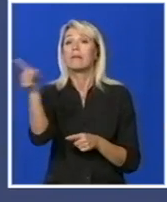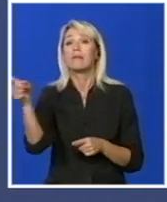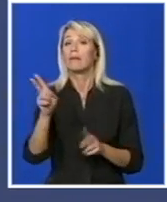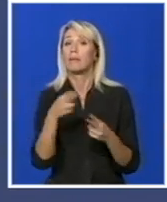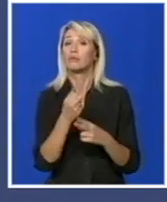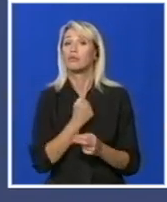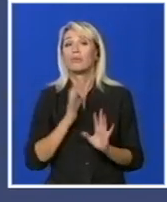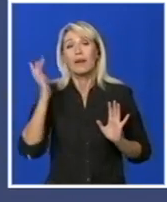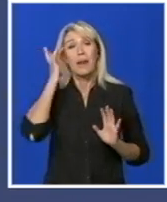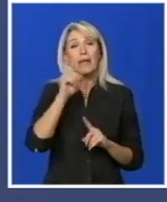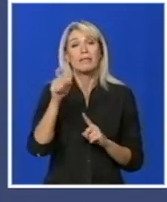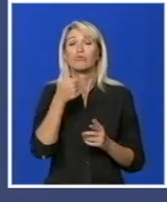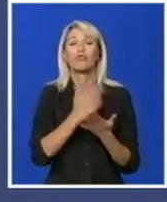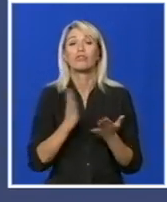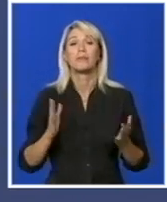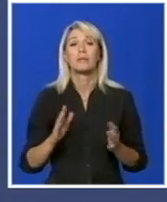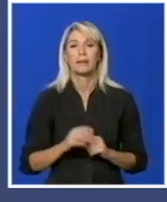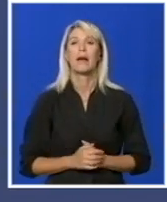Hvala vam. Da. Hvala.